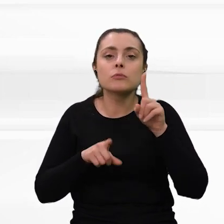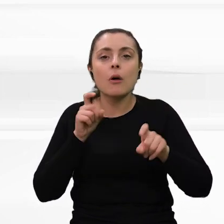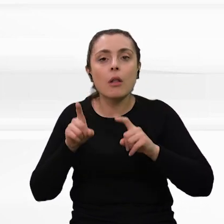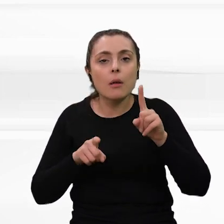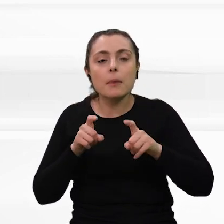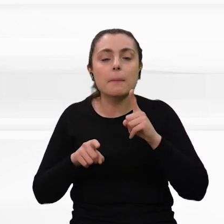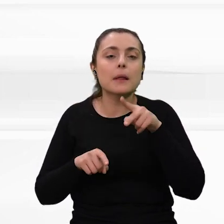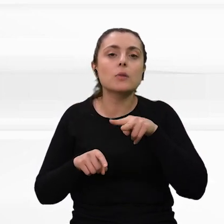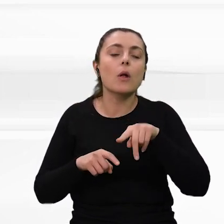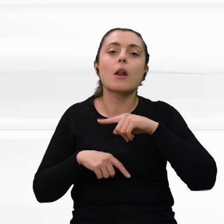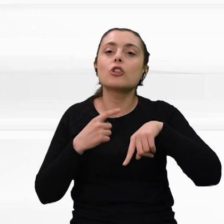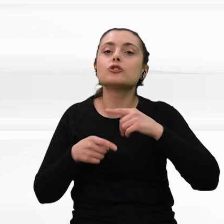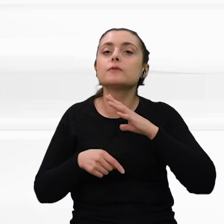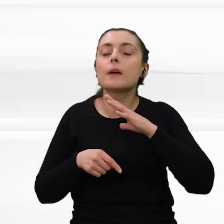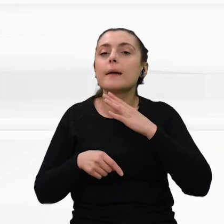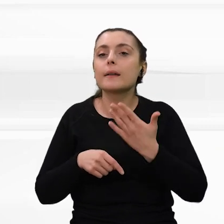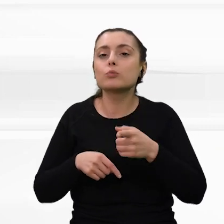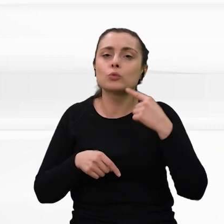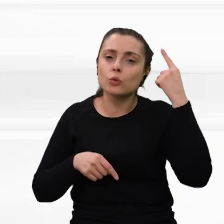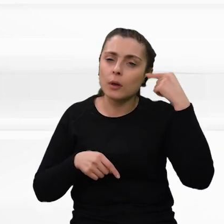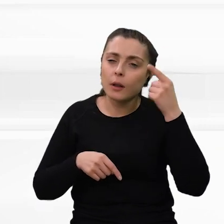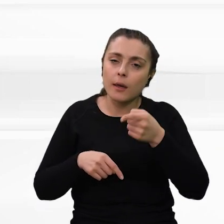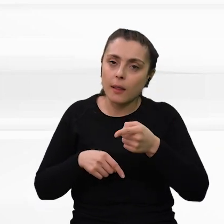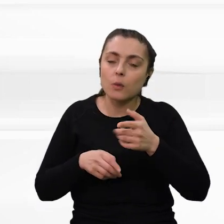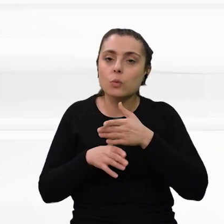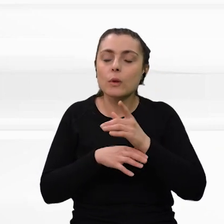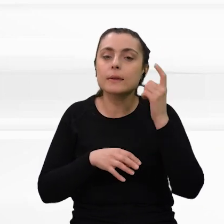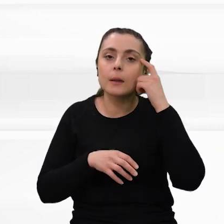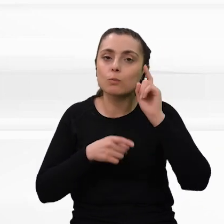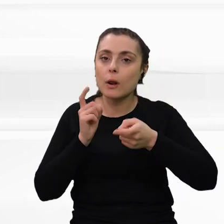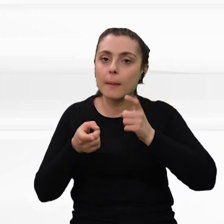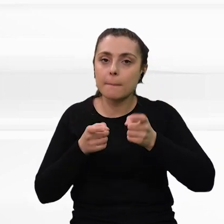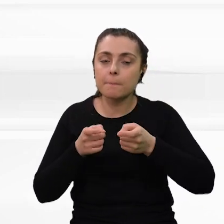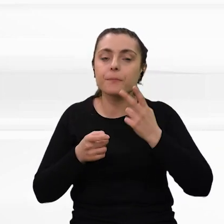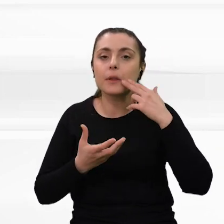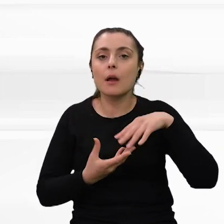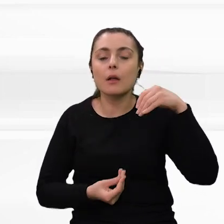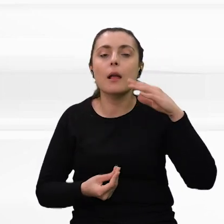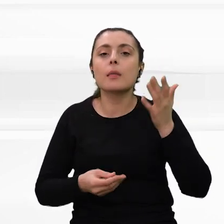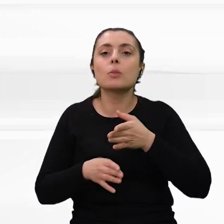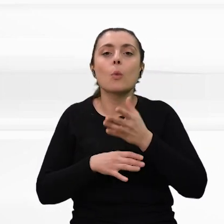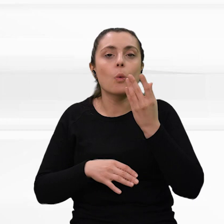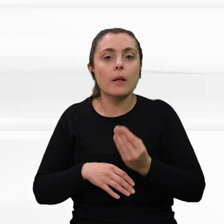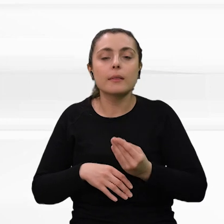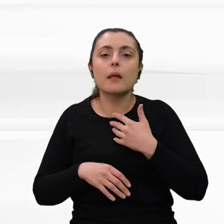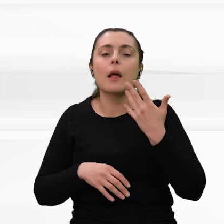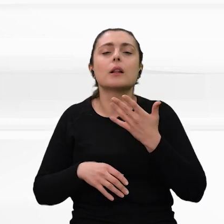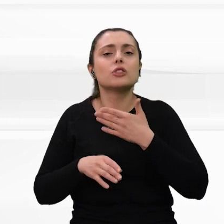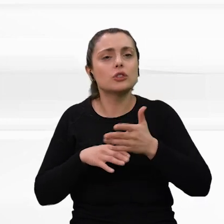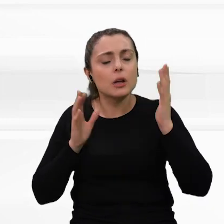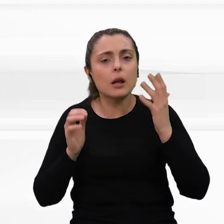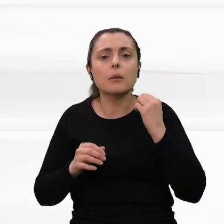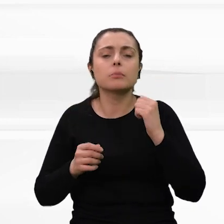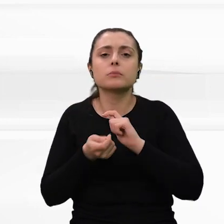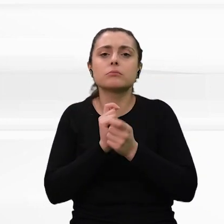sorgulama ve Sağ ol arayışı vardır bunu düşünerek doğru tanıma bulalım ahlaki olarak en doğru olanın er geç